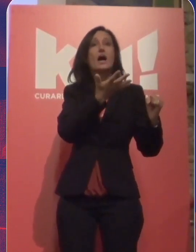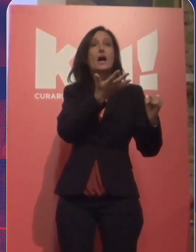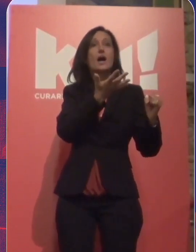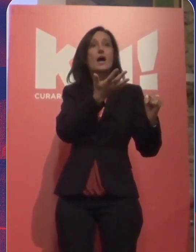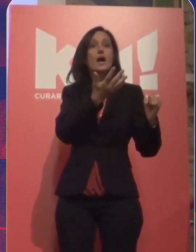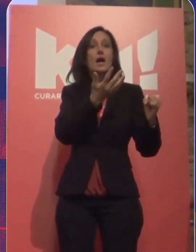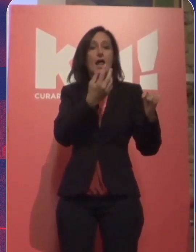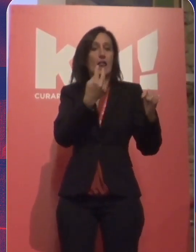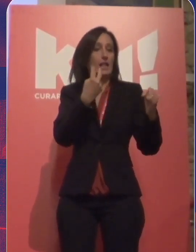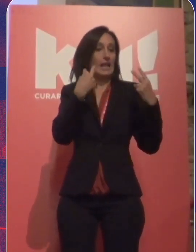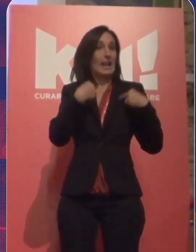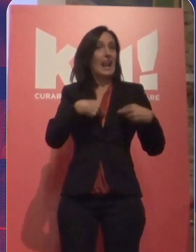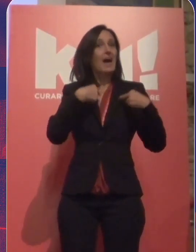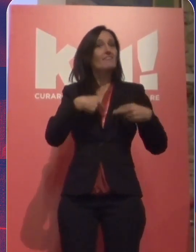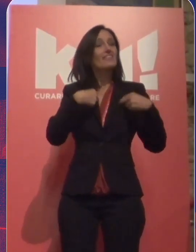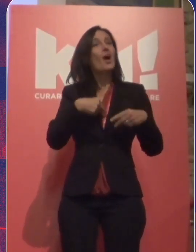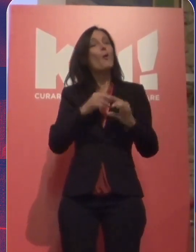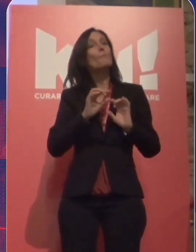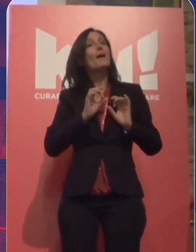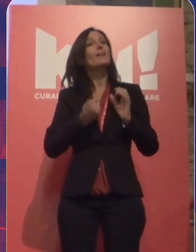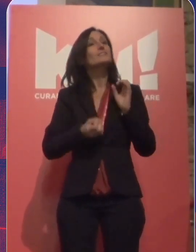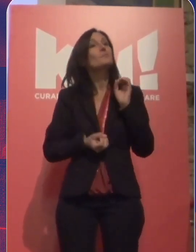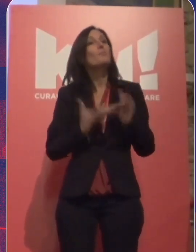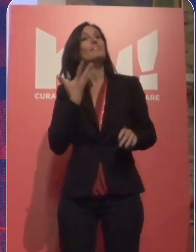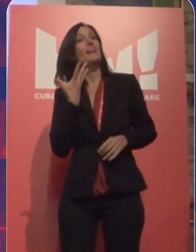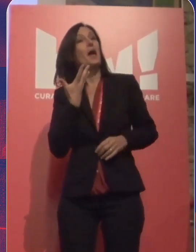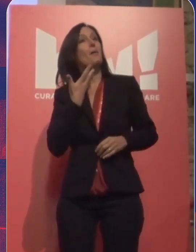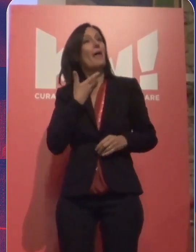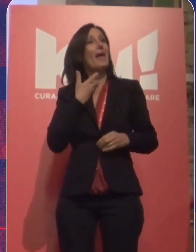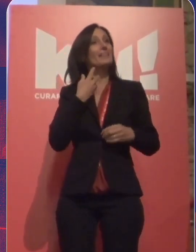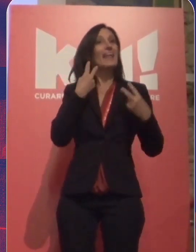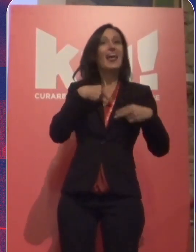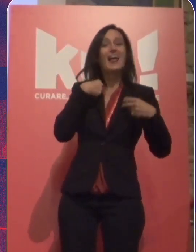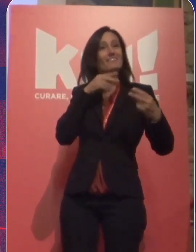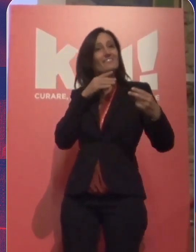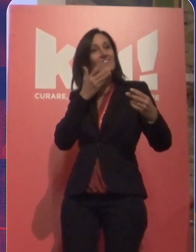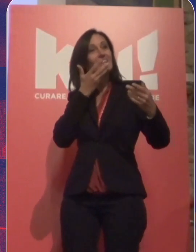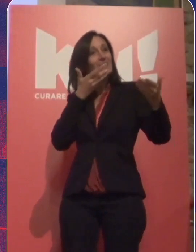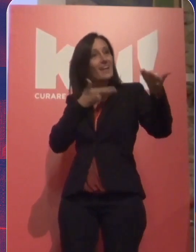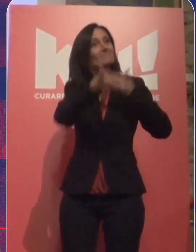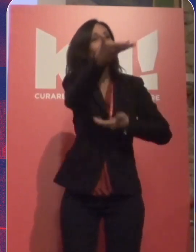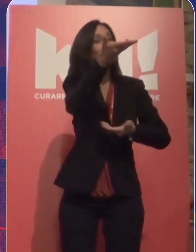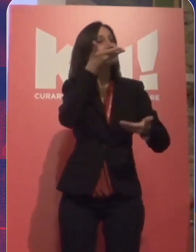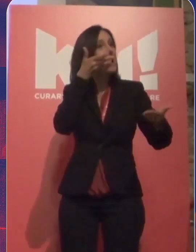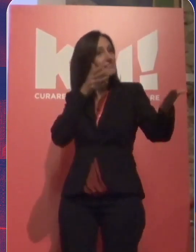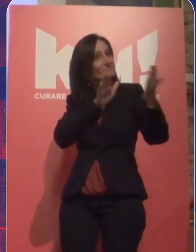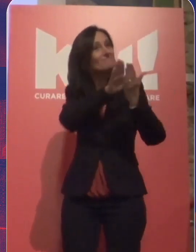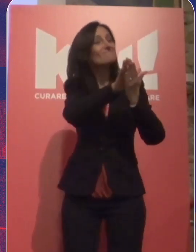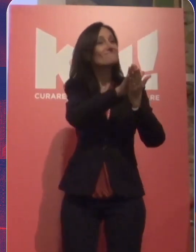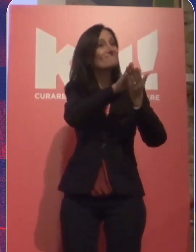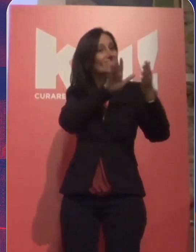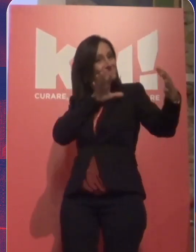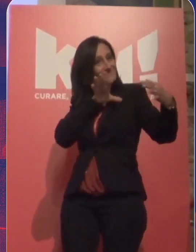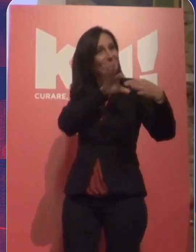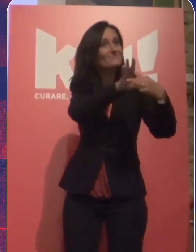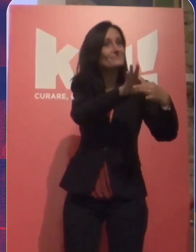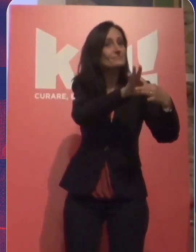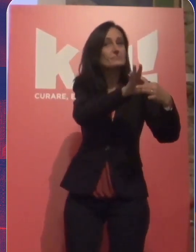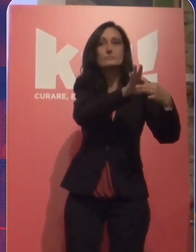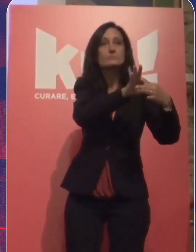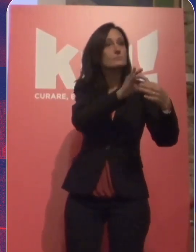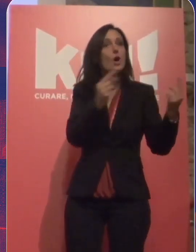vita malavita teme la vita ha paura della vita si richiude su se stessa